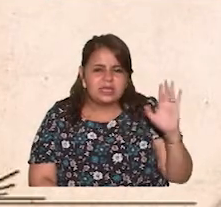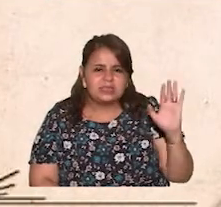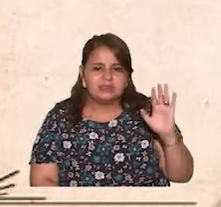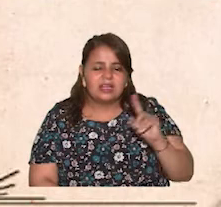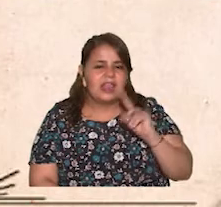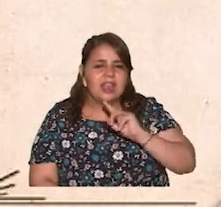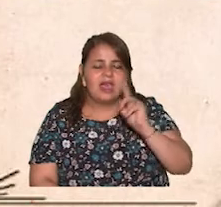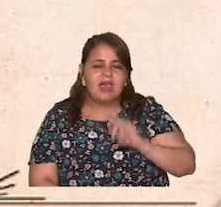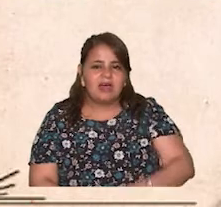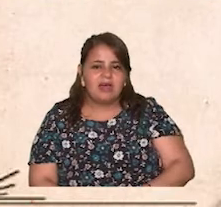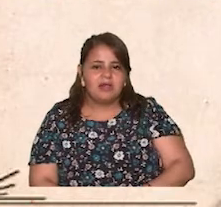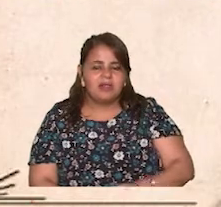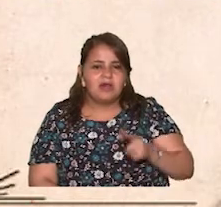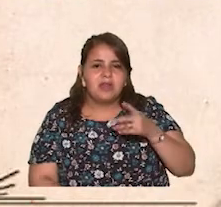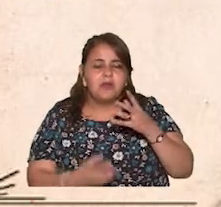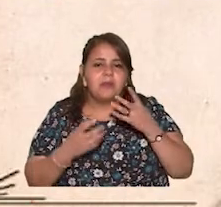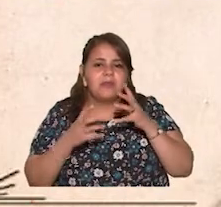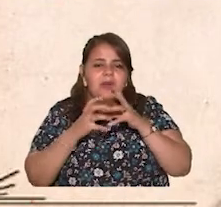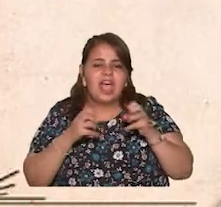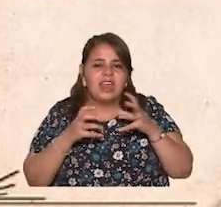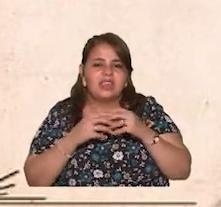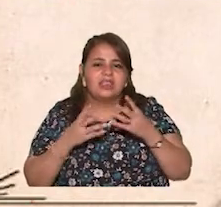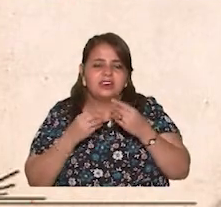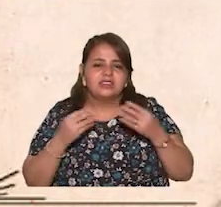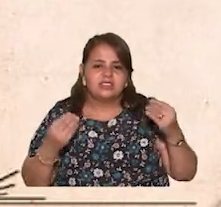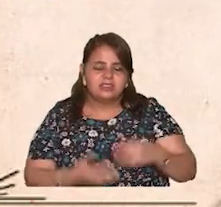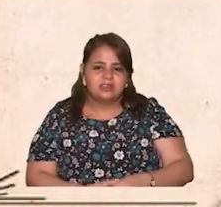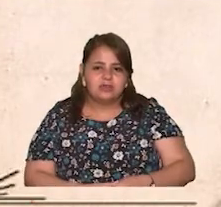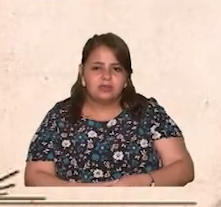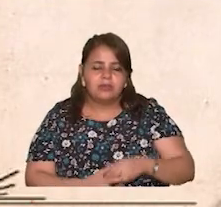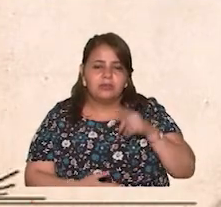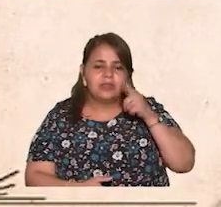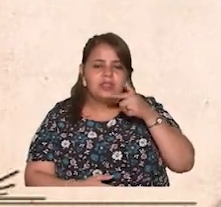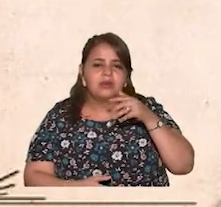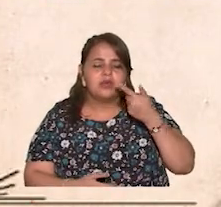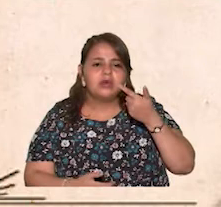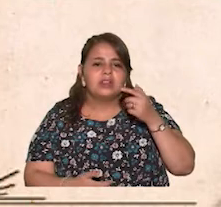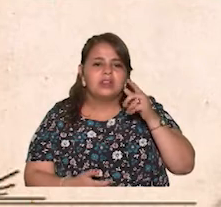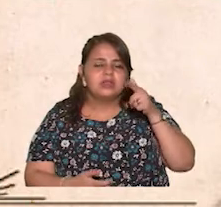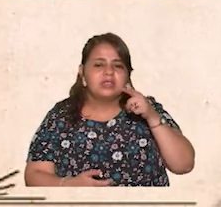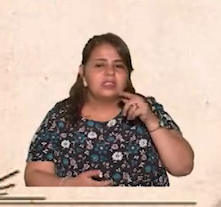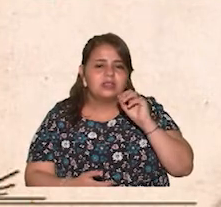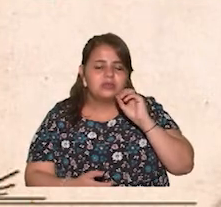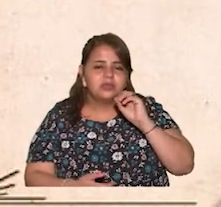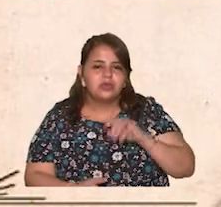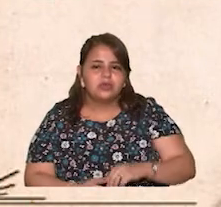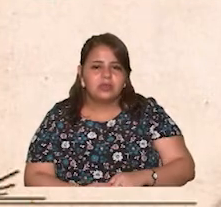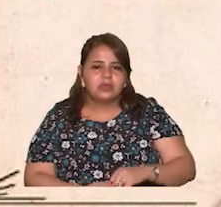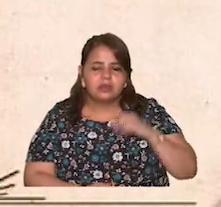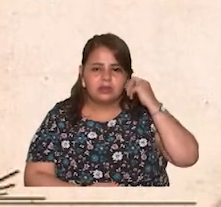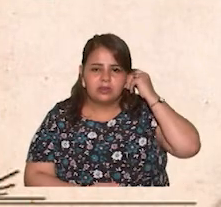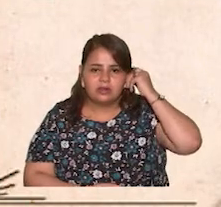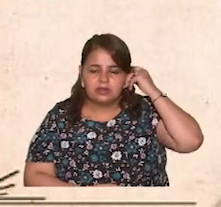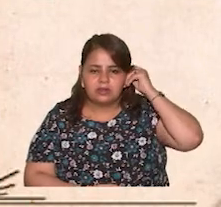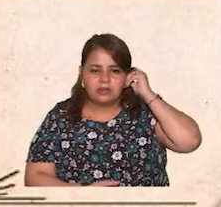معاني كتير. تمام. يعني لما كان بيقولها تلميذ تيموثاوس وهو على فراش الموت يعني، او